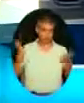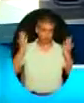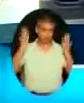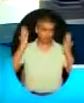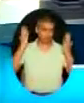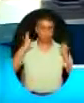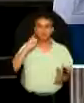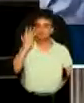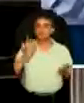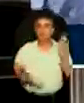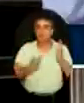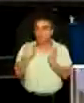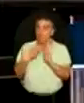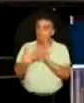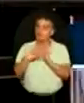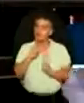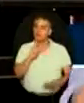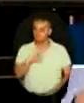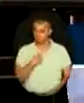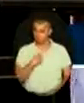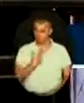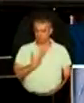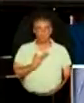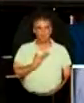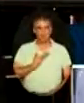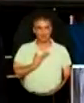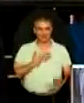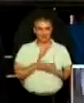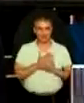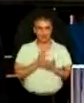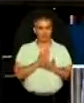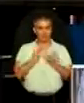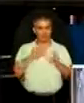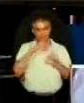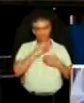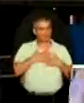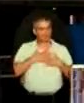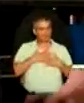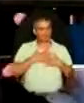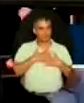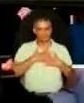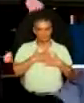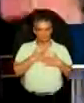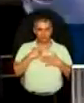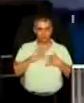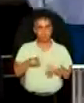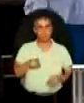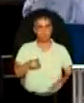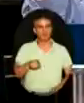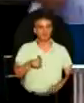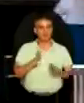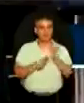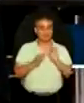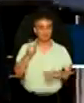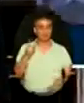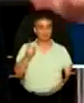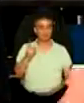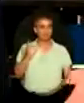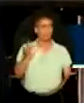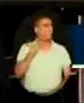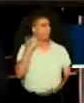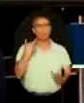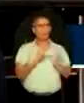יש הבדל בין לבקר, כי כשאני מקבל החלטה של שיטתי, איננה, לא אוהב אותה. הרי בית משפט, תודה. לא